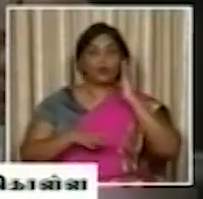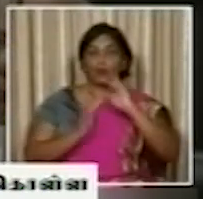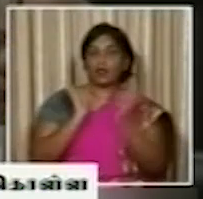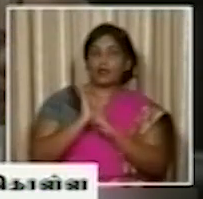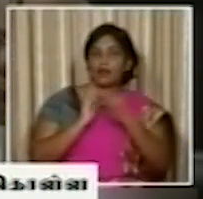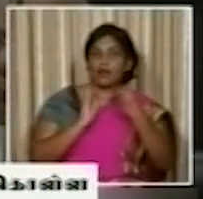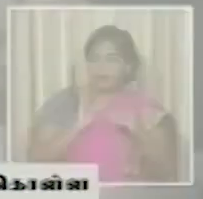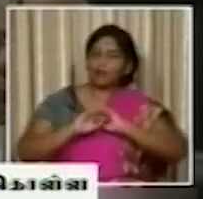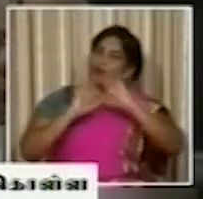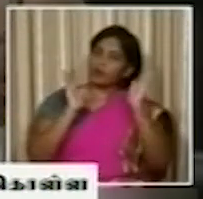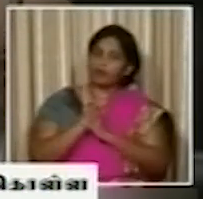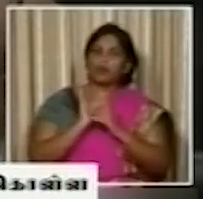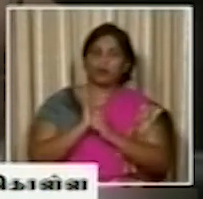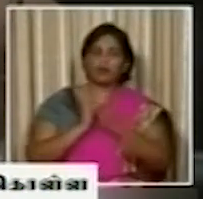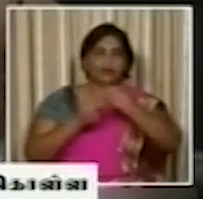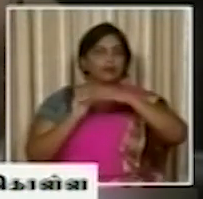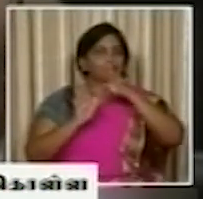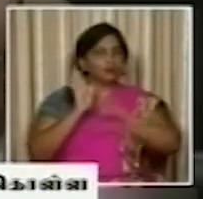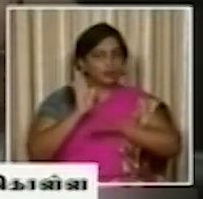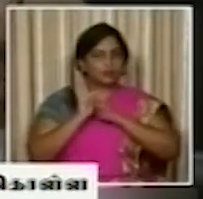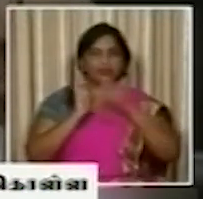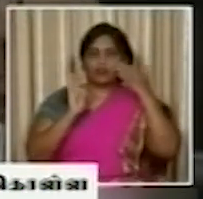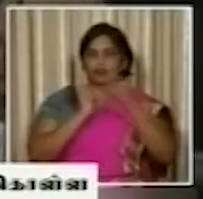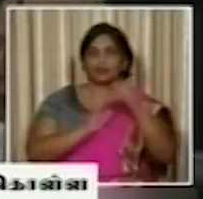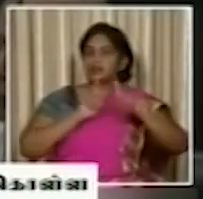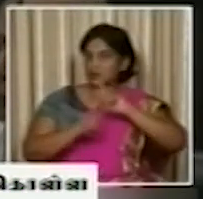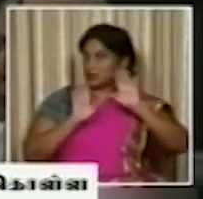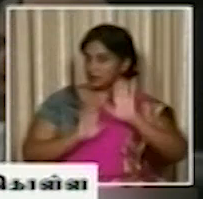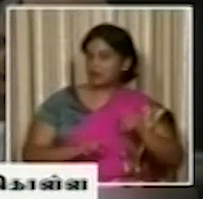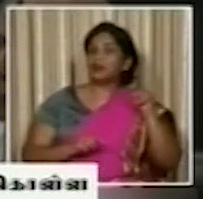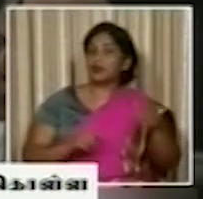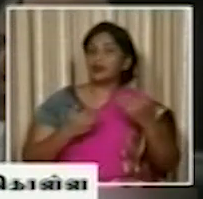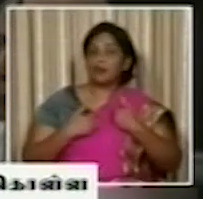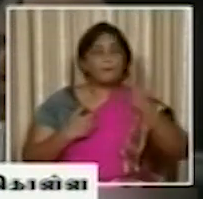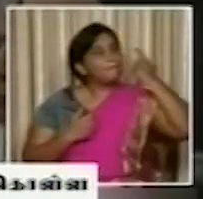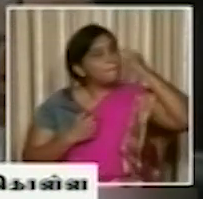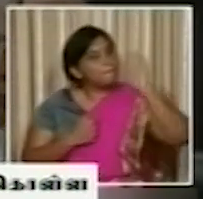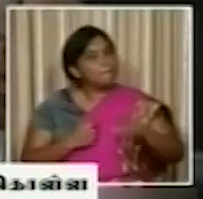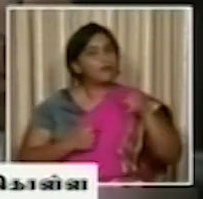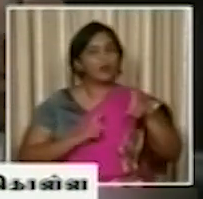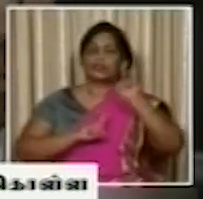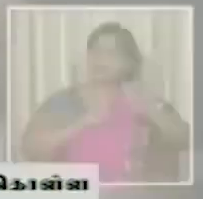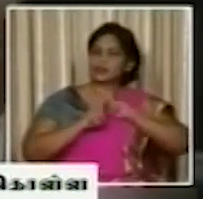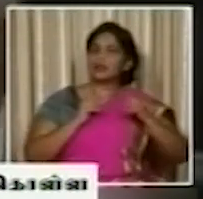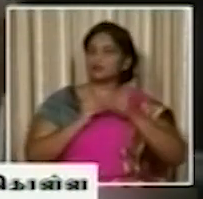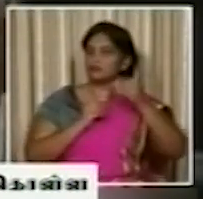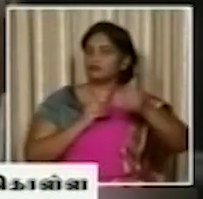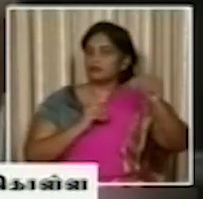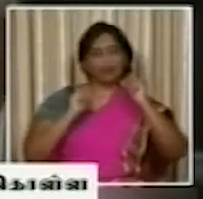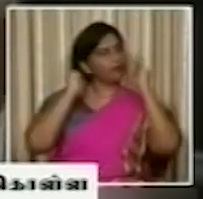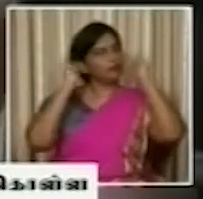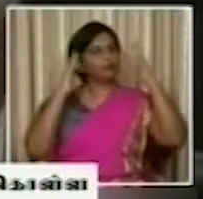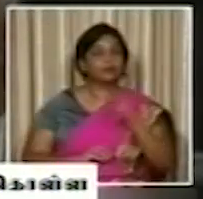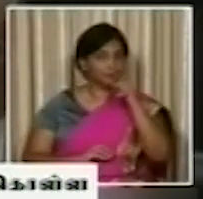அடைந்துள்ளது. ரூபாவின் பெறுமதி வலுப்பெற்றுள்ளது. இந்த பொருளாதார முன்னேற்றத்தின் விளைவுகளை இன்று முழு சமூகத்திலும் காண முடிகிறது. வெளிநாட்டு கடன்கள்